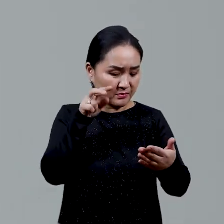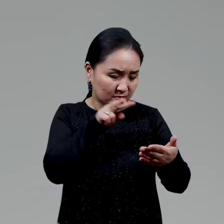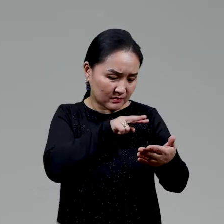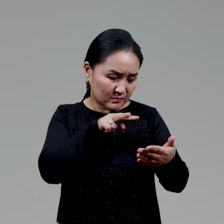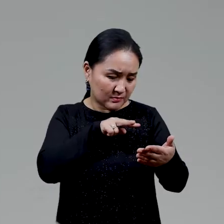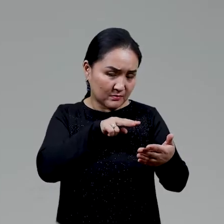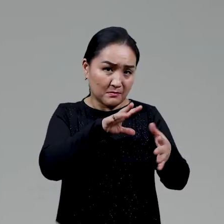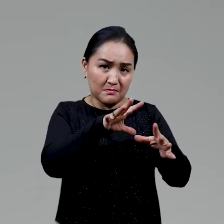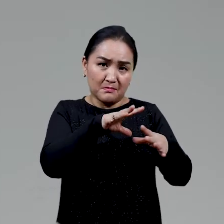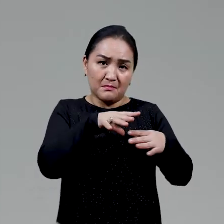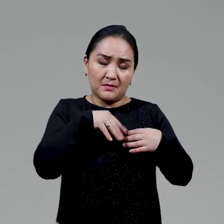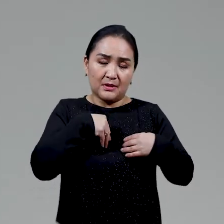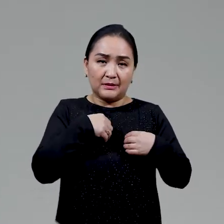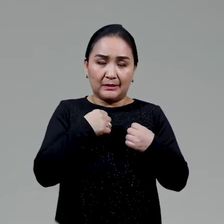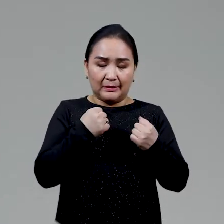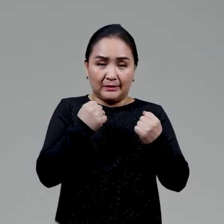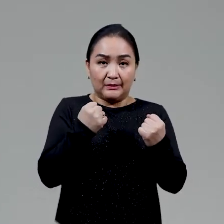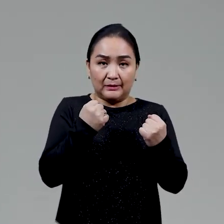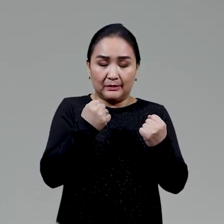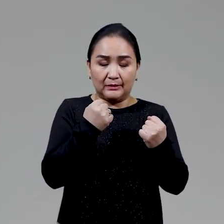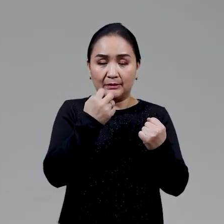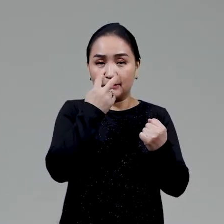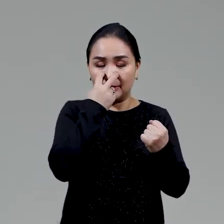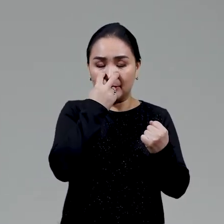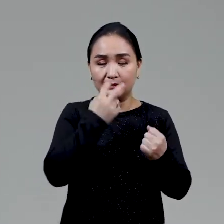гэж мэдрэх гэж хичээлээ л тээ.